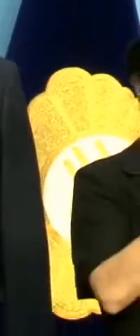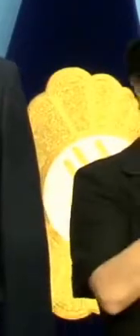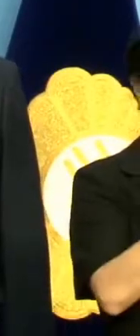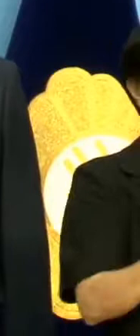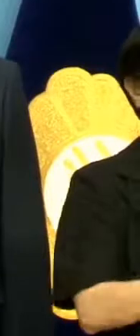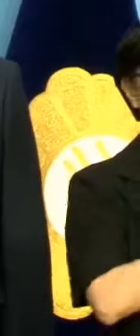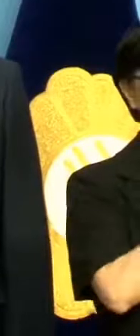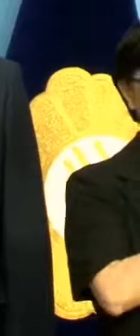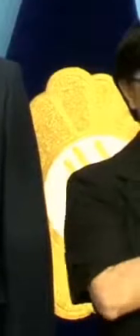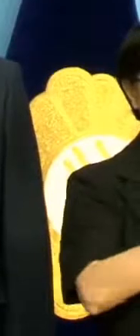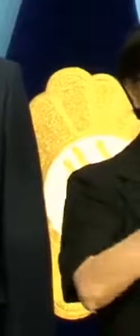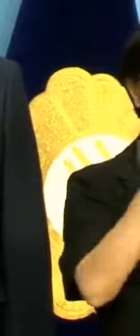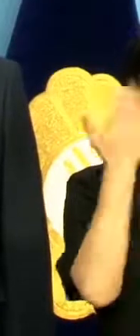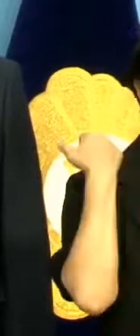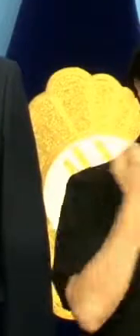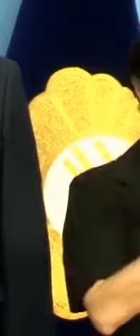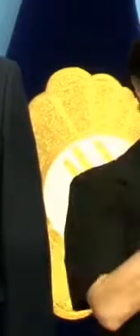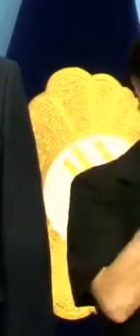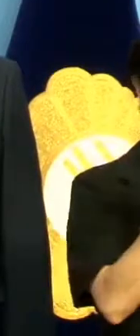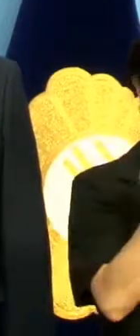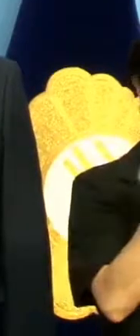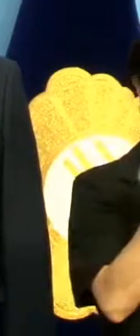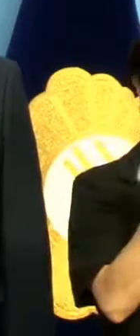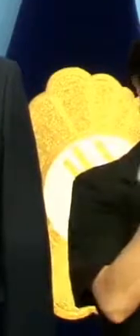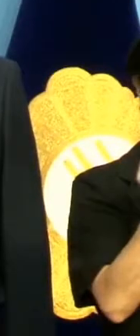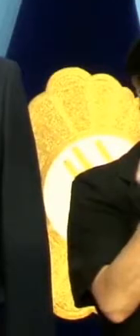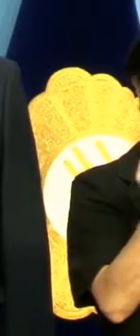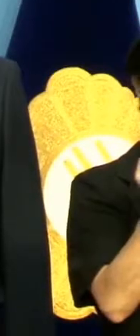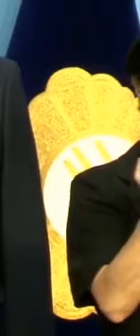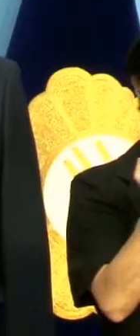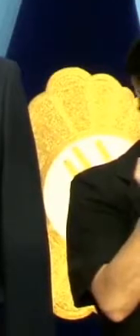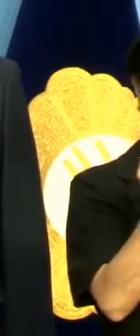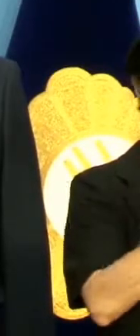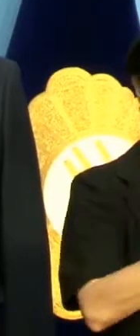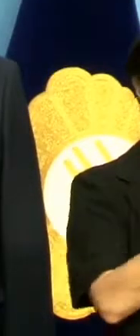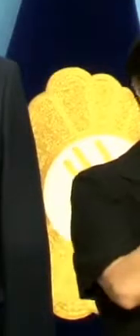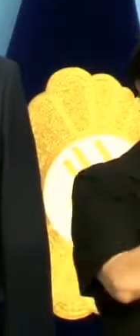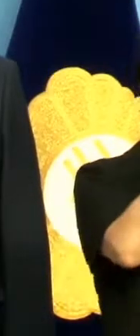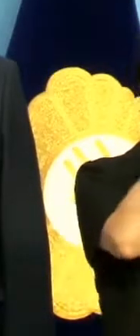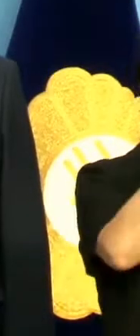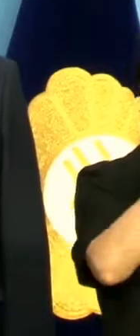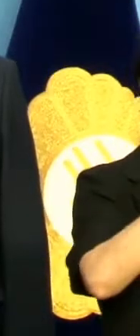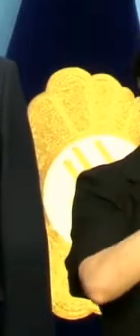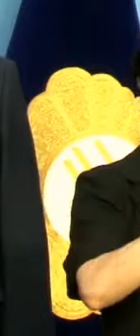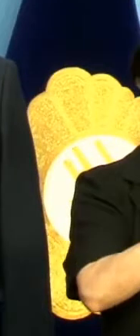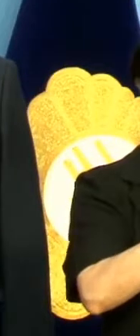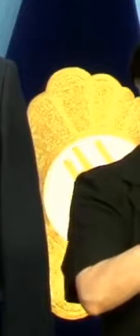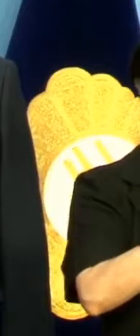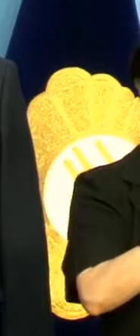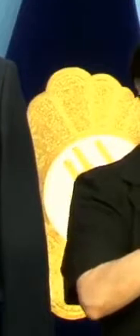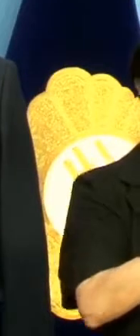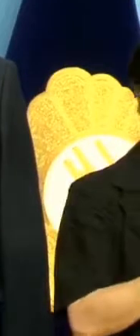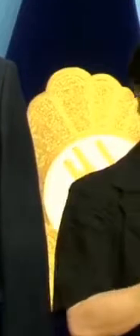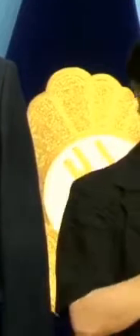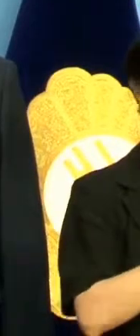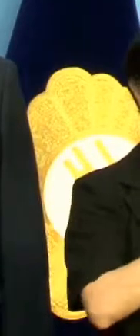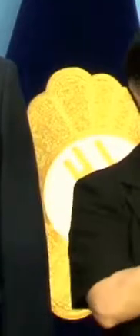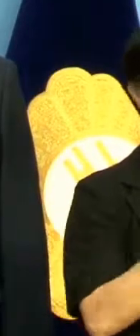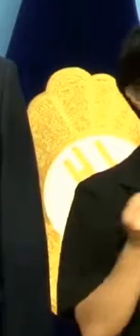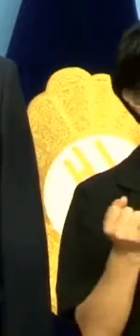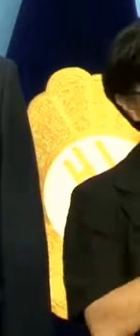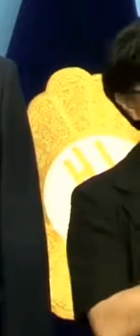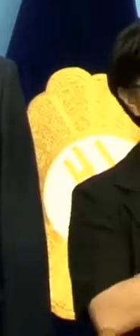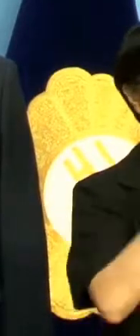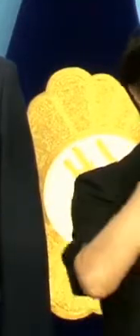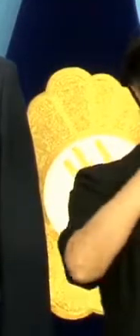이상직 의원 을 전처 김모씨와 누이 이 모시 이상 지금은 아들의 골프 코치